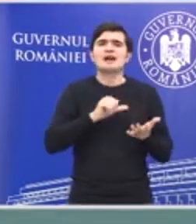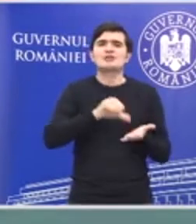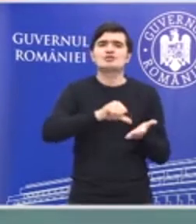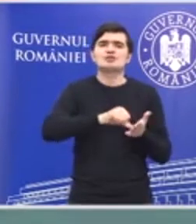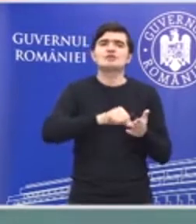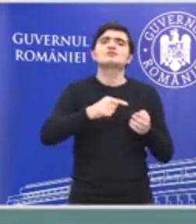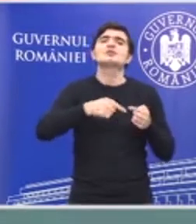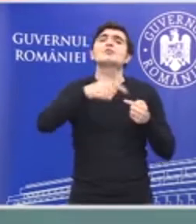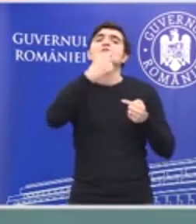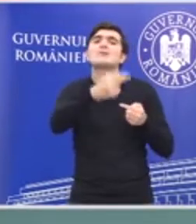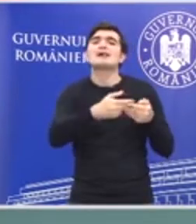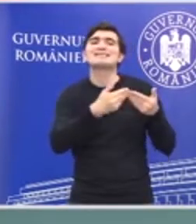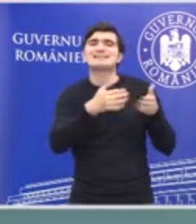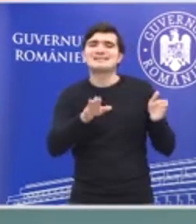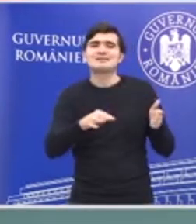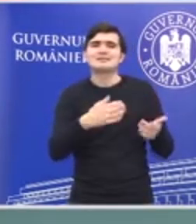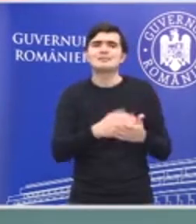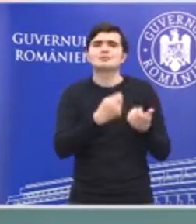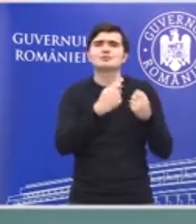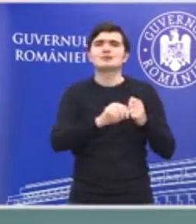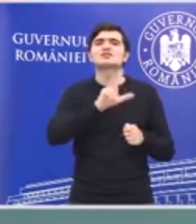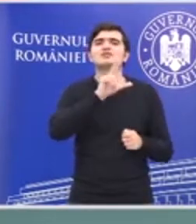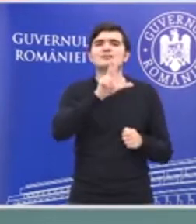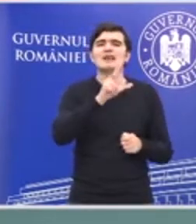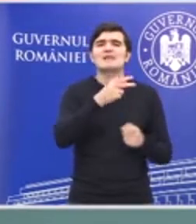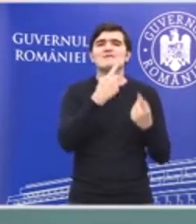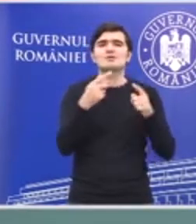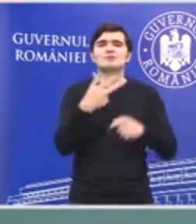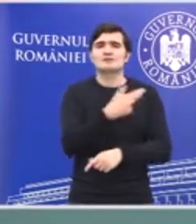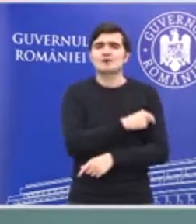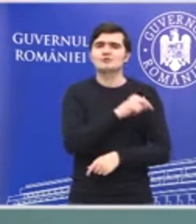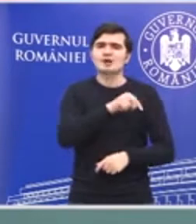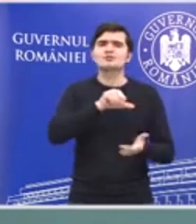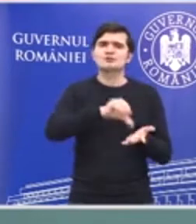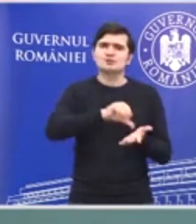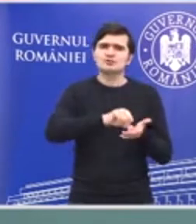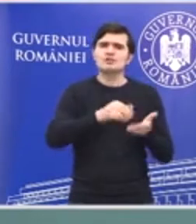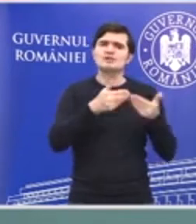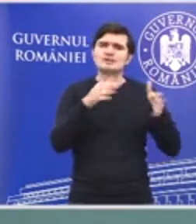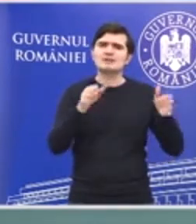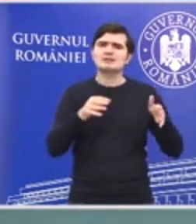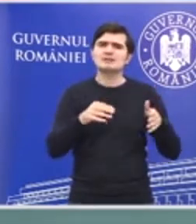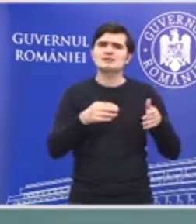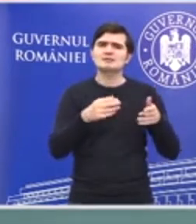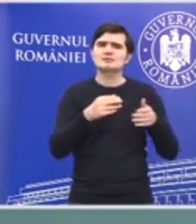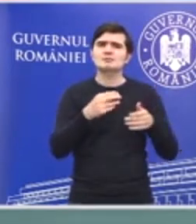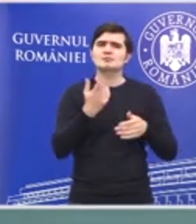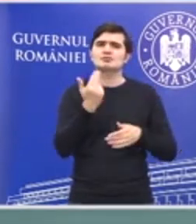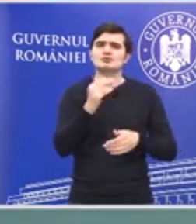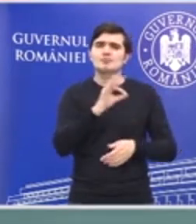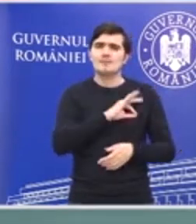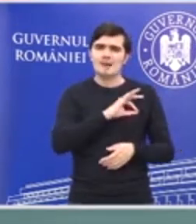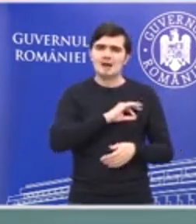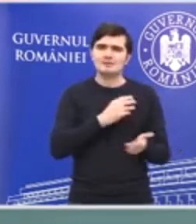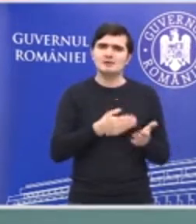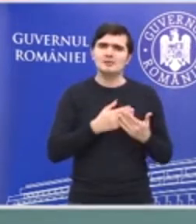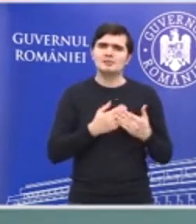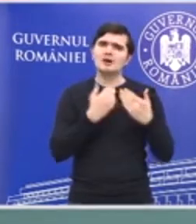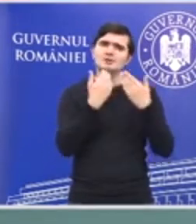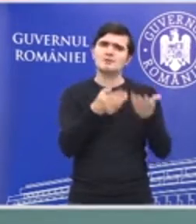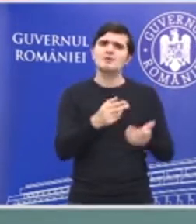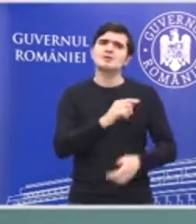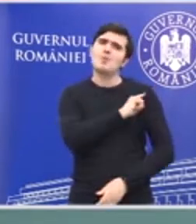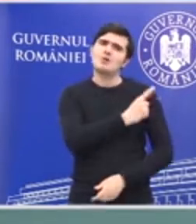perioada următoare, pe toate cele trei tipuri de vaccinuri. Aceste centre au fost deschise în platformă începând cu 15 martie, tocmai pentru a da